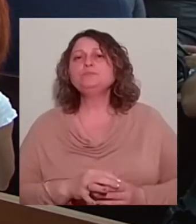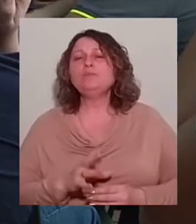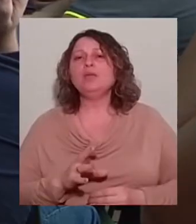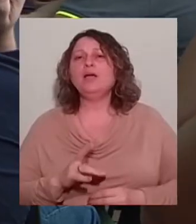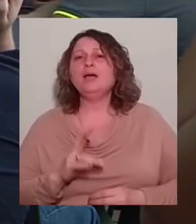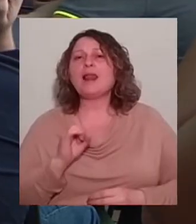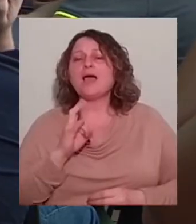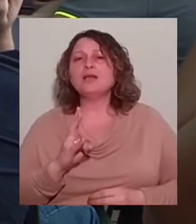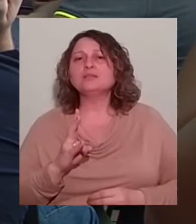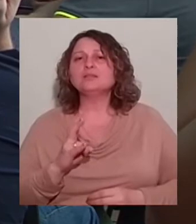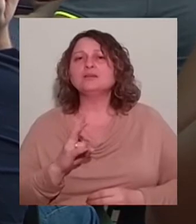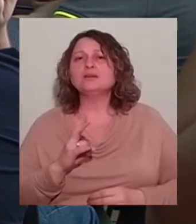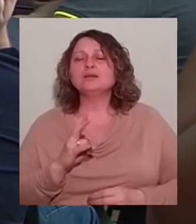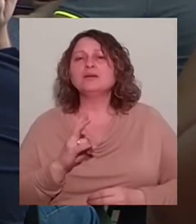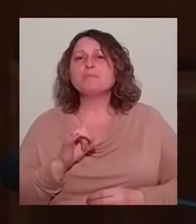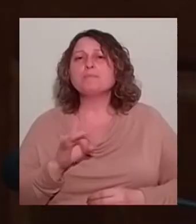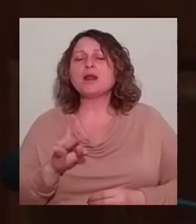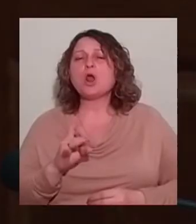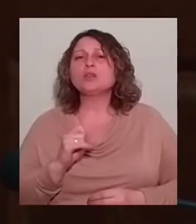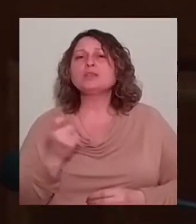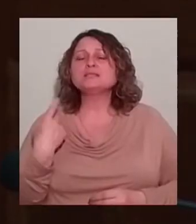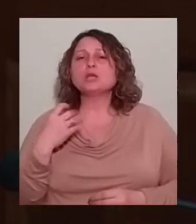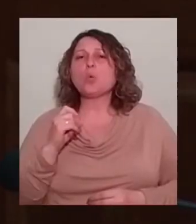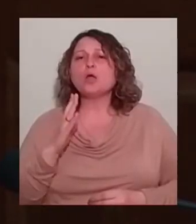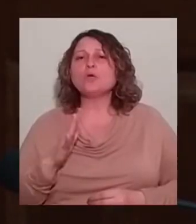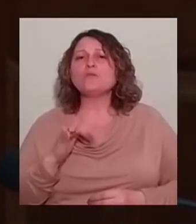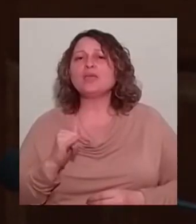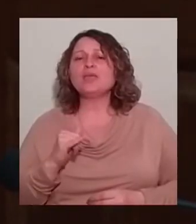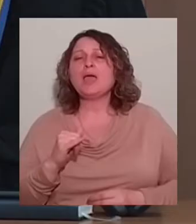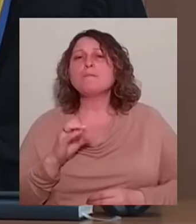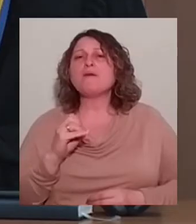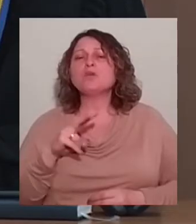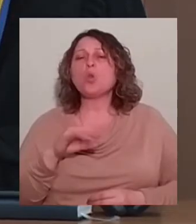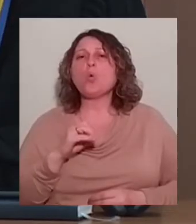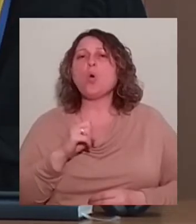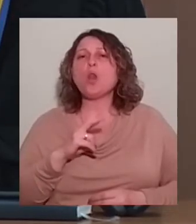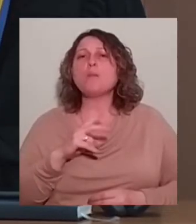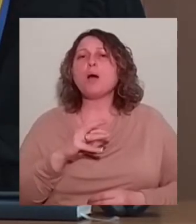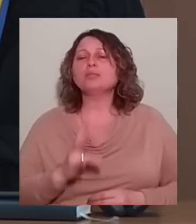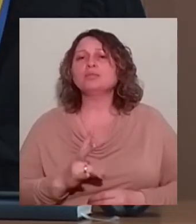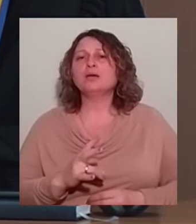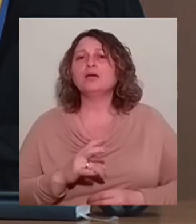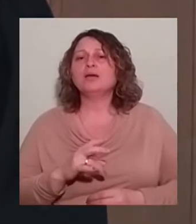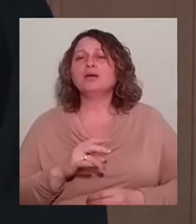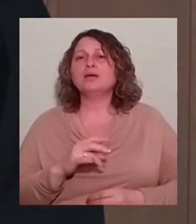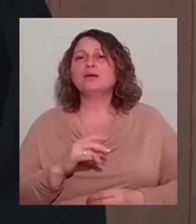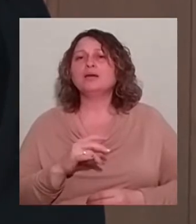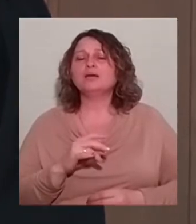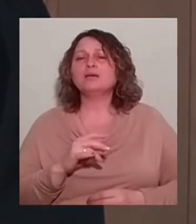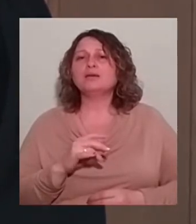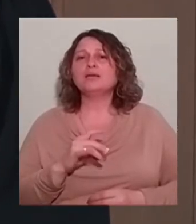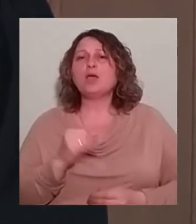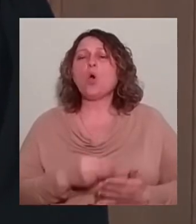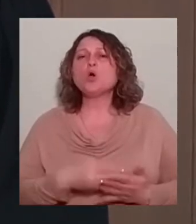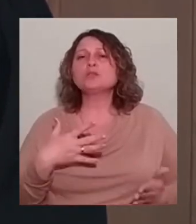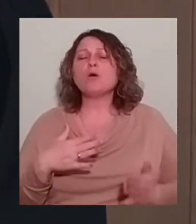були, зокрема, мер Одеси Геннадій Труханов та його заступник Павло Вугельман, директор компанії «Девелопмент Еліт» Петро Загодіренко та оцінювачка будівлі